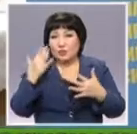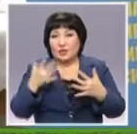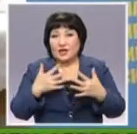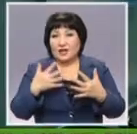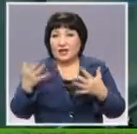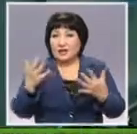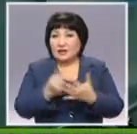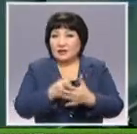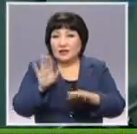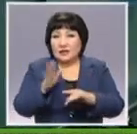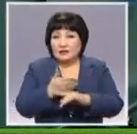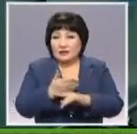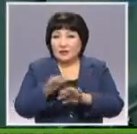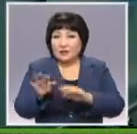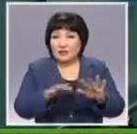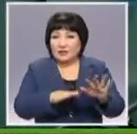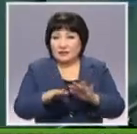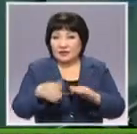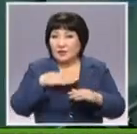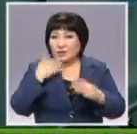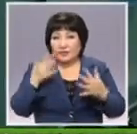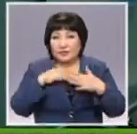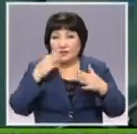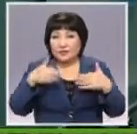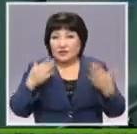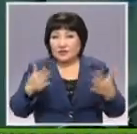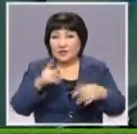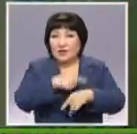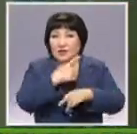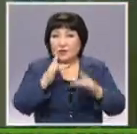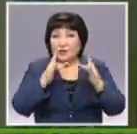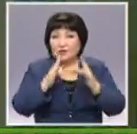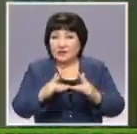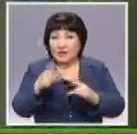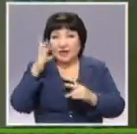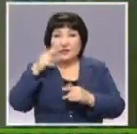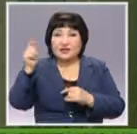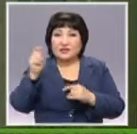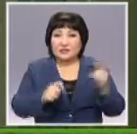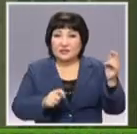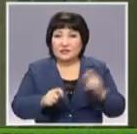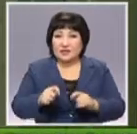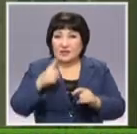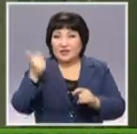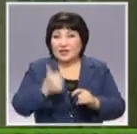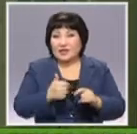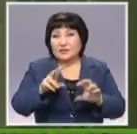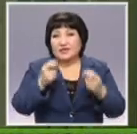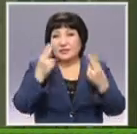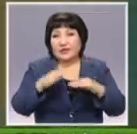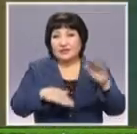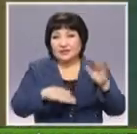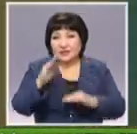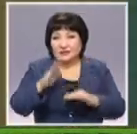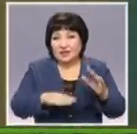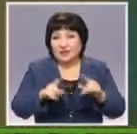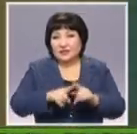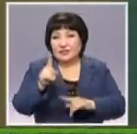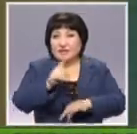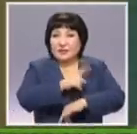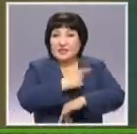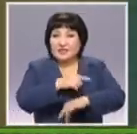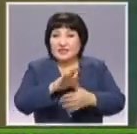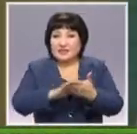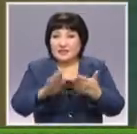көңіл бөледі. Вильнюс қаласындағы орталық ауруханадан Алматыға ат терлетіп келген мамандар ең алдымен қалада бастапқы медициналық санитарлық көмек